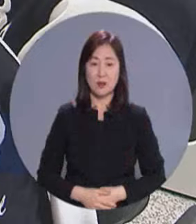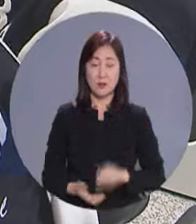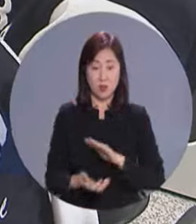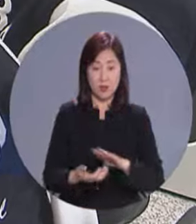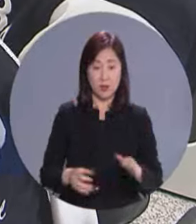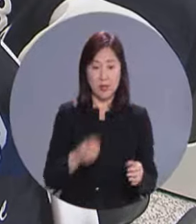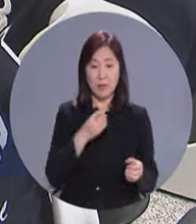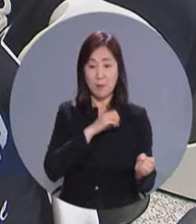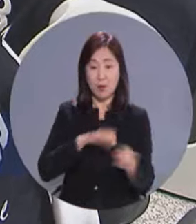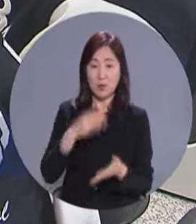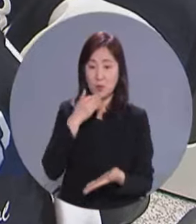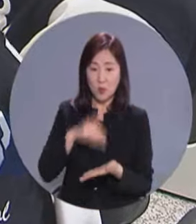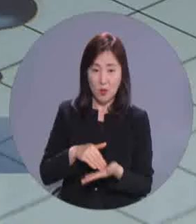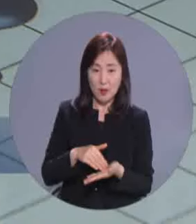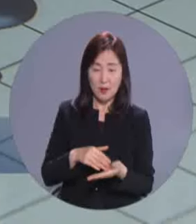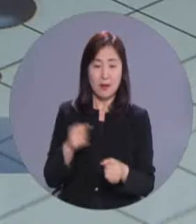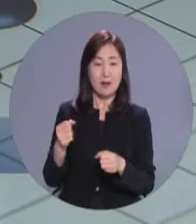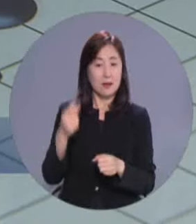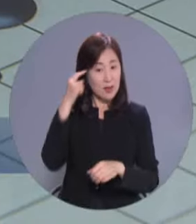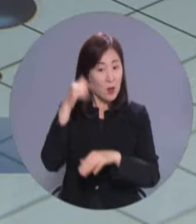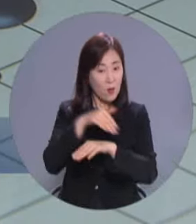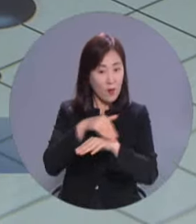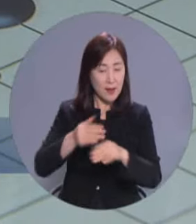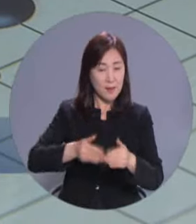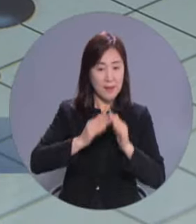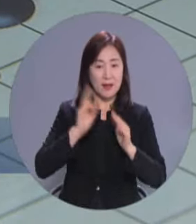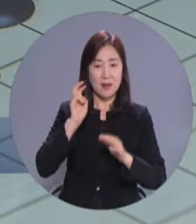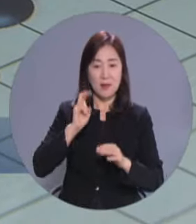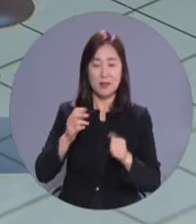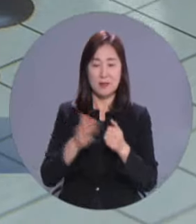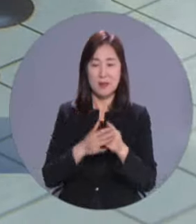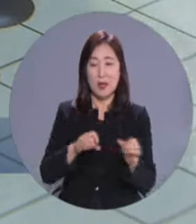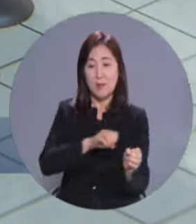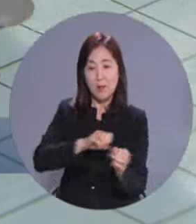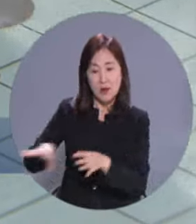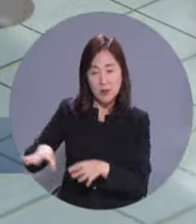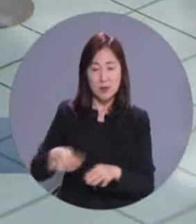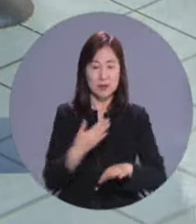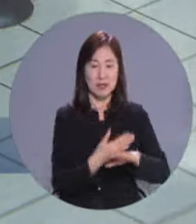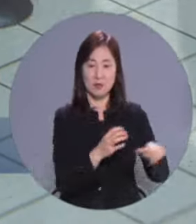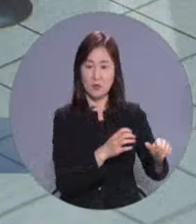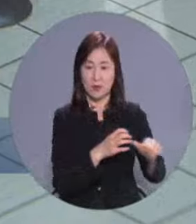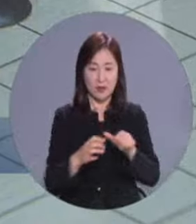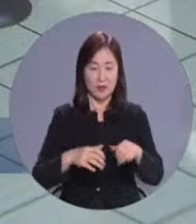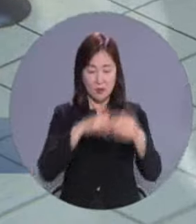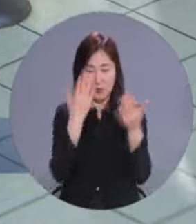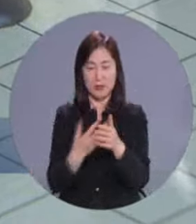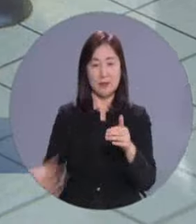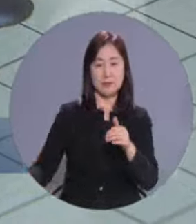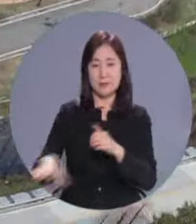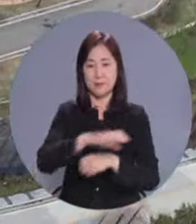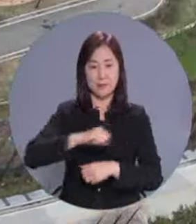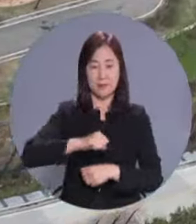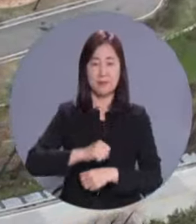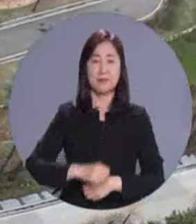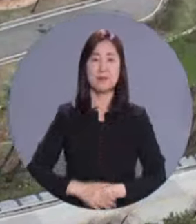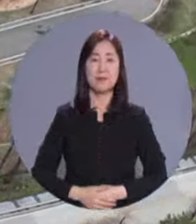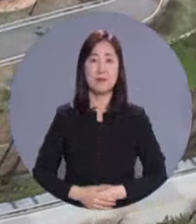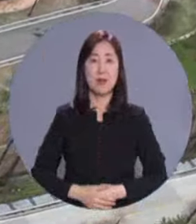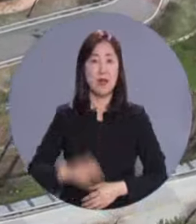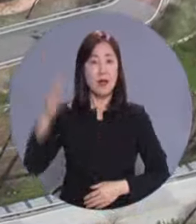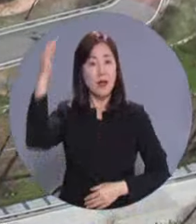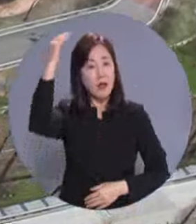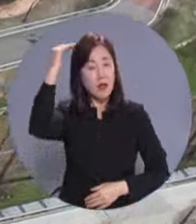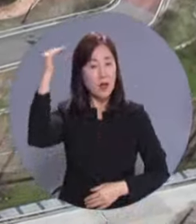계획을 좀 세웠던 거 같아 그래서 이걸 버리고 이걸 이제 활용해 가지고 좀 전체를 좀 장악하 한국